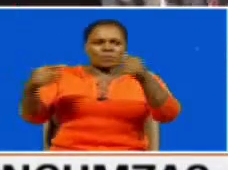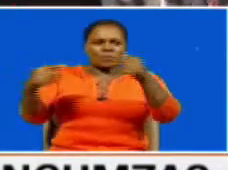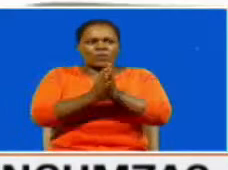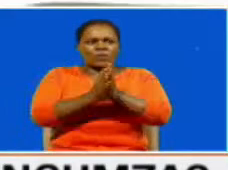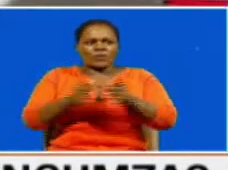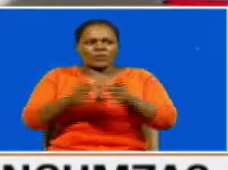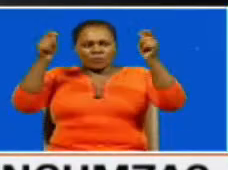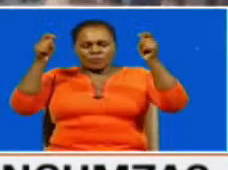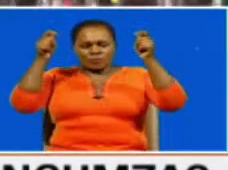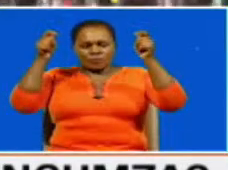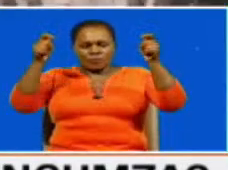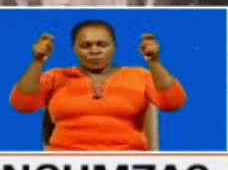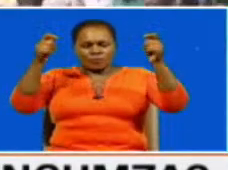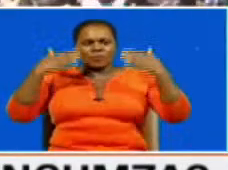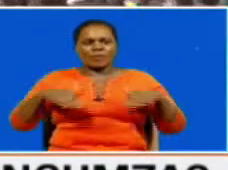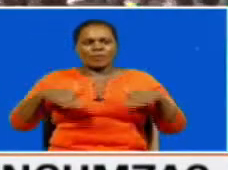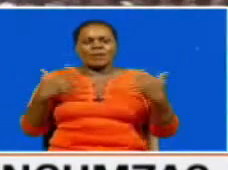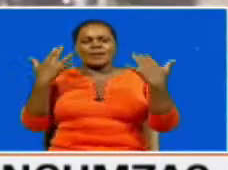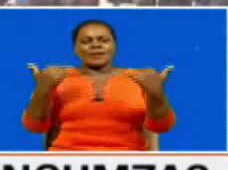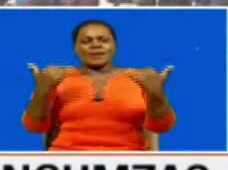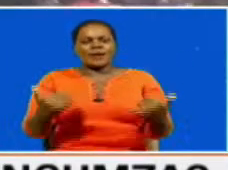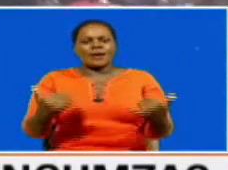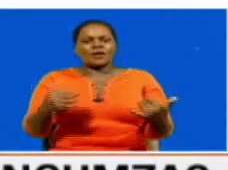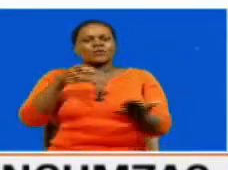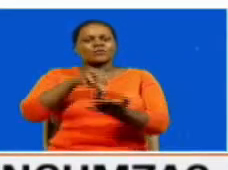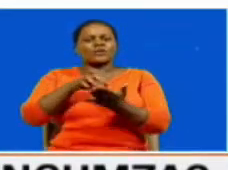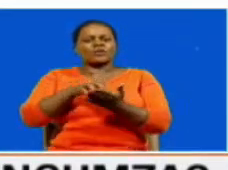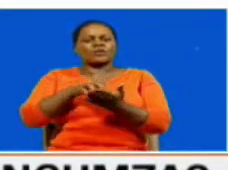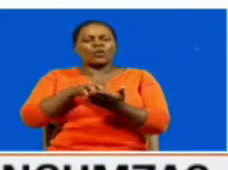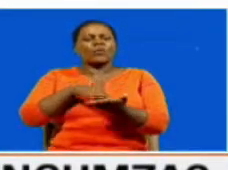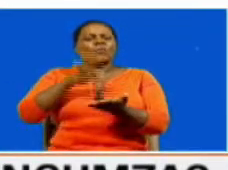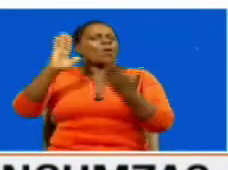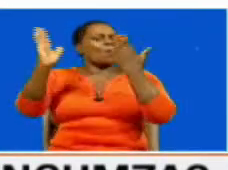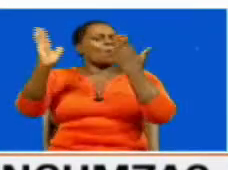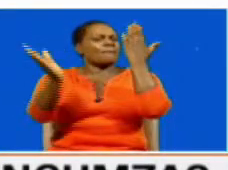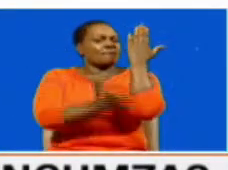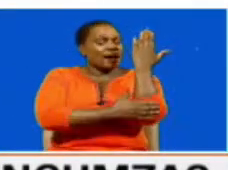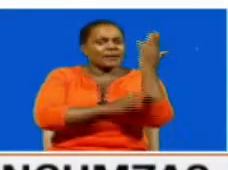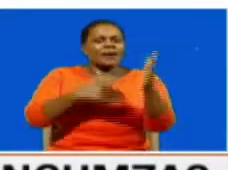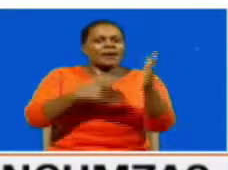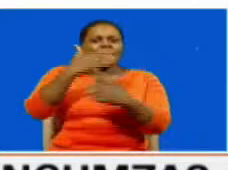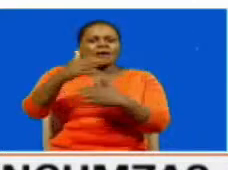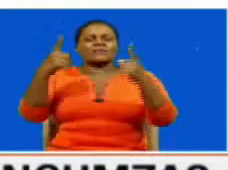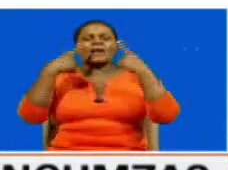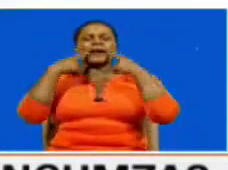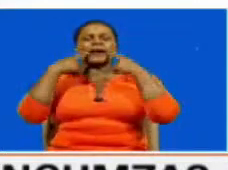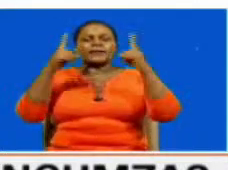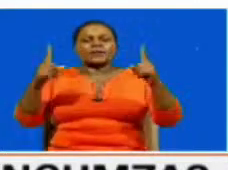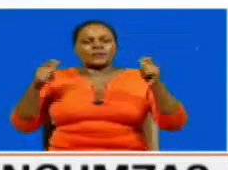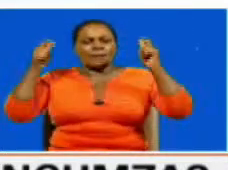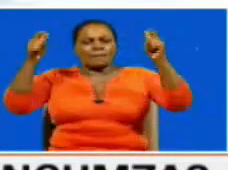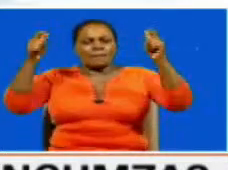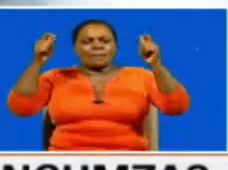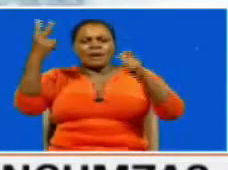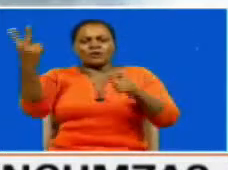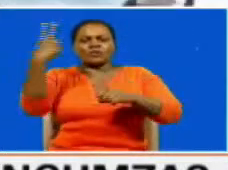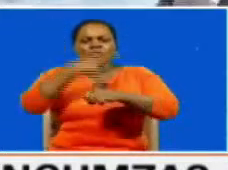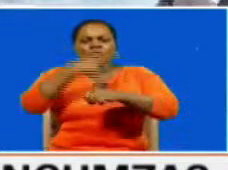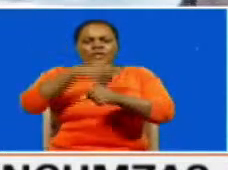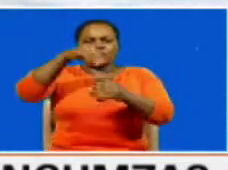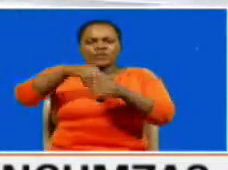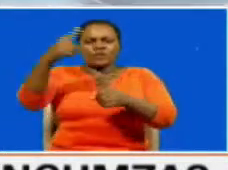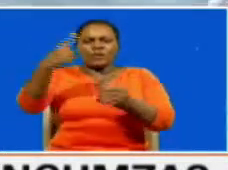waandamanaji. Na sasa hali huenda ikawa mbaya zaidi baada ya kutangazwa kwa maandamano siku mbili kwa